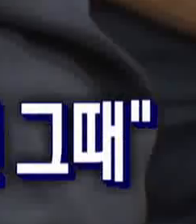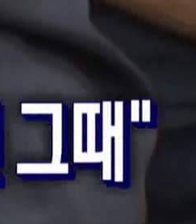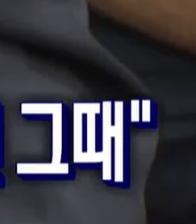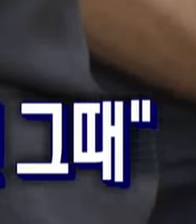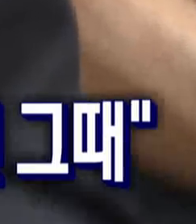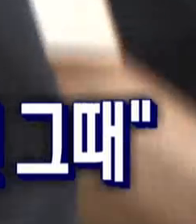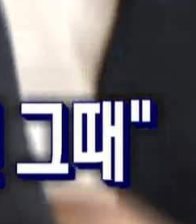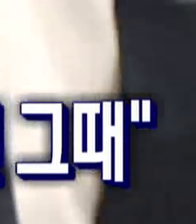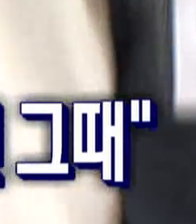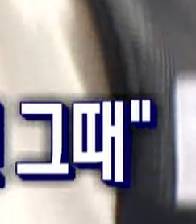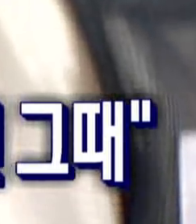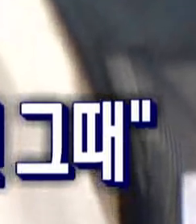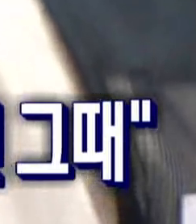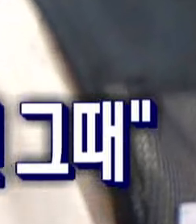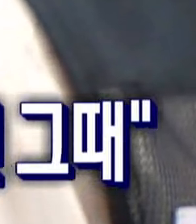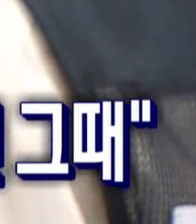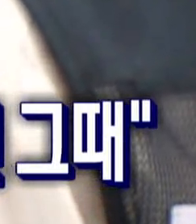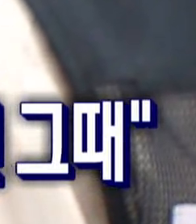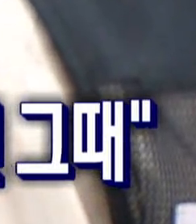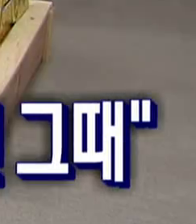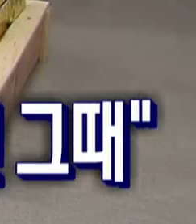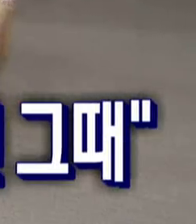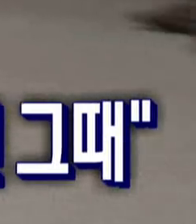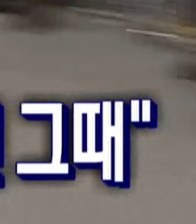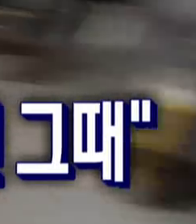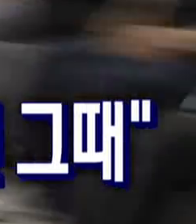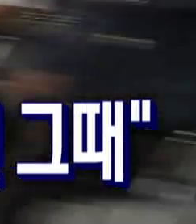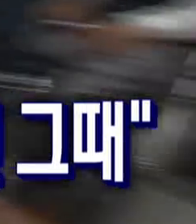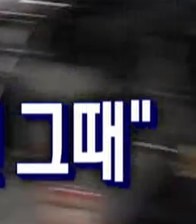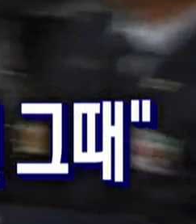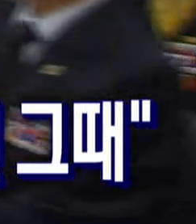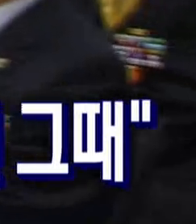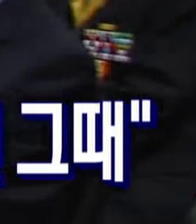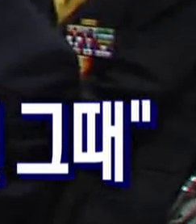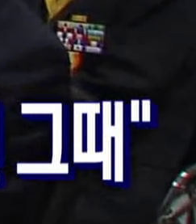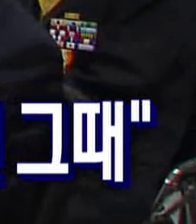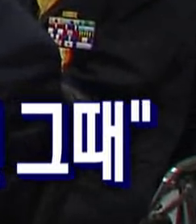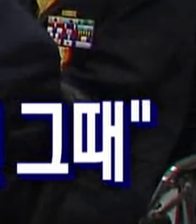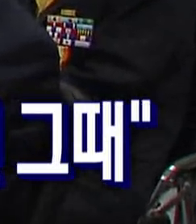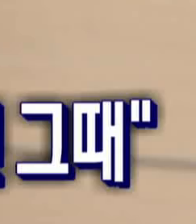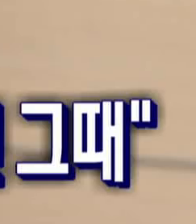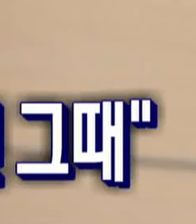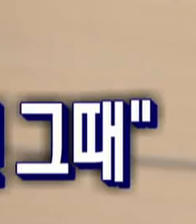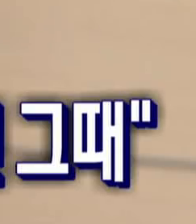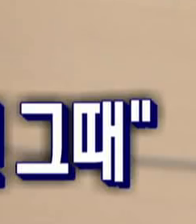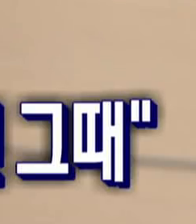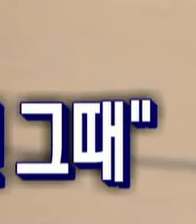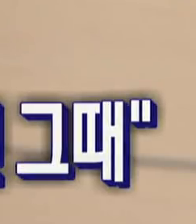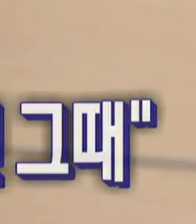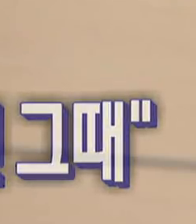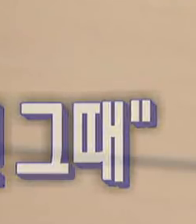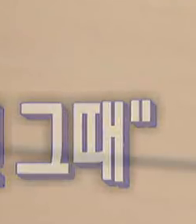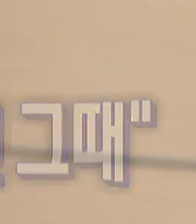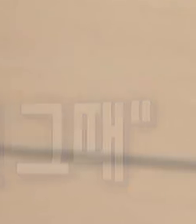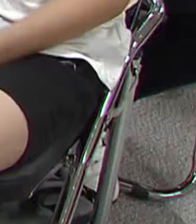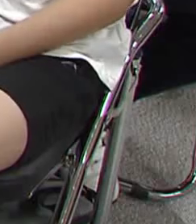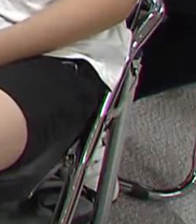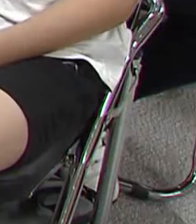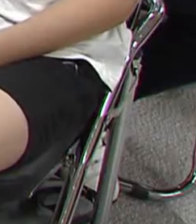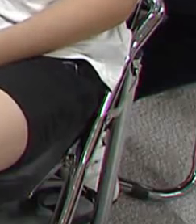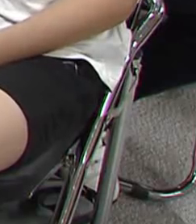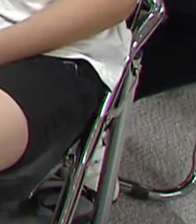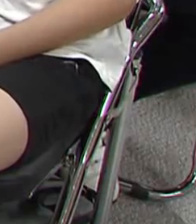69주년을 맞아 지역에서도 의미 있는 행사들이 열렸습니다. 특히 국가 유공자와 학생들이 그때의 참상을 되새기며 소통의 자리를